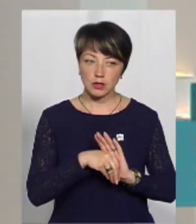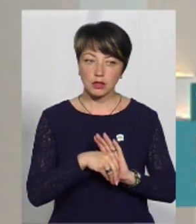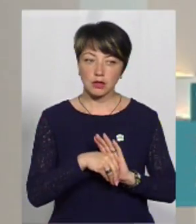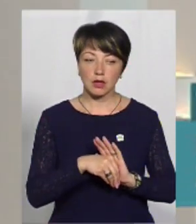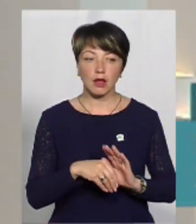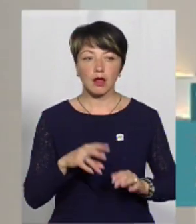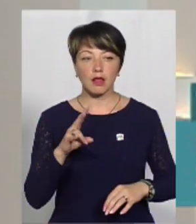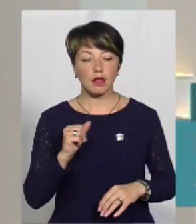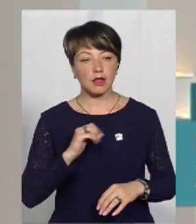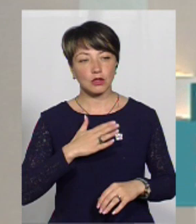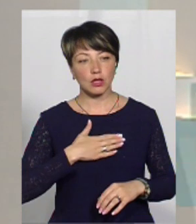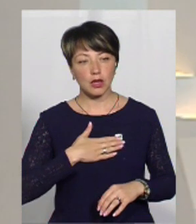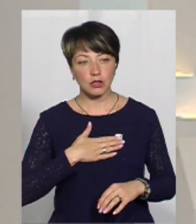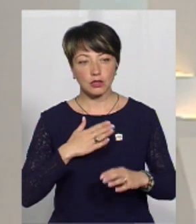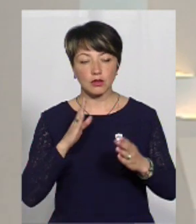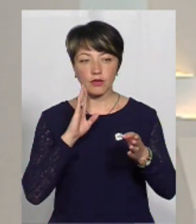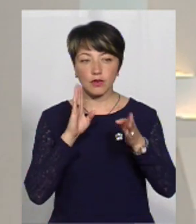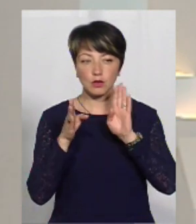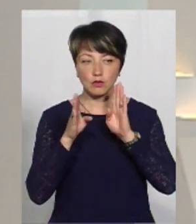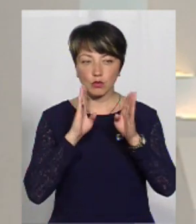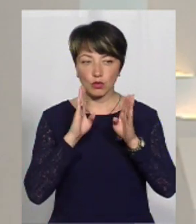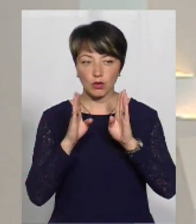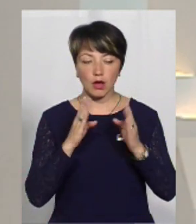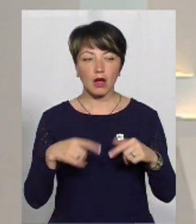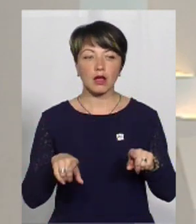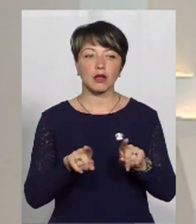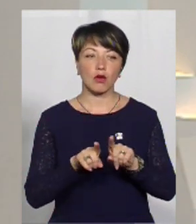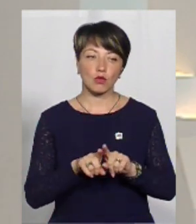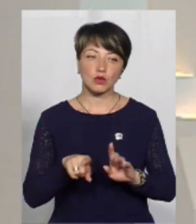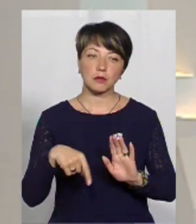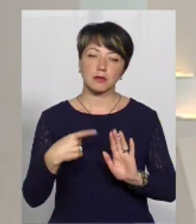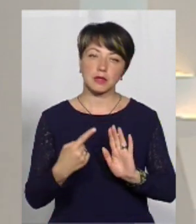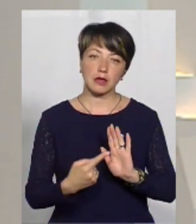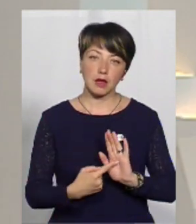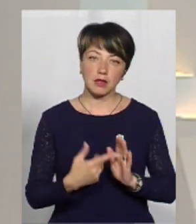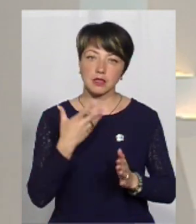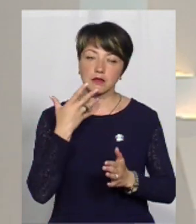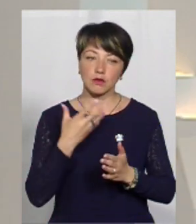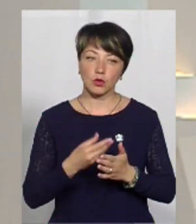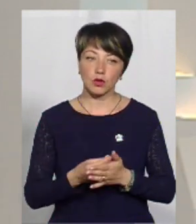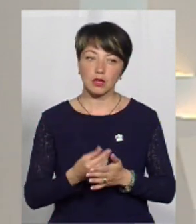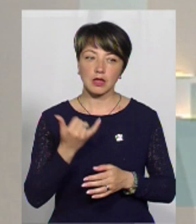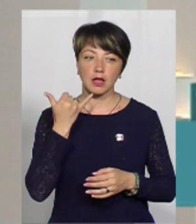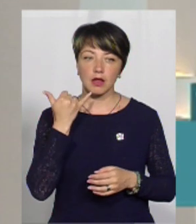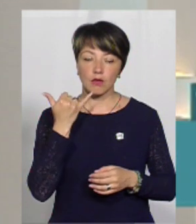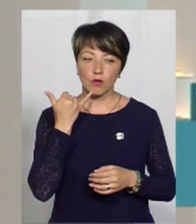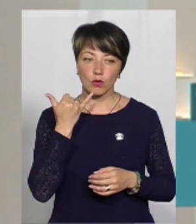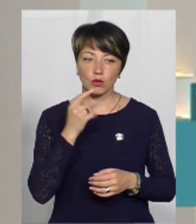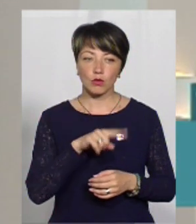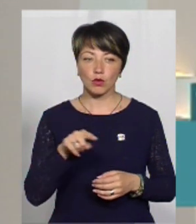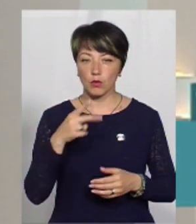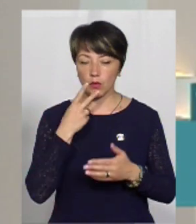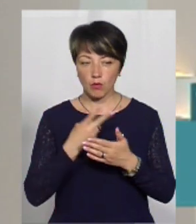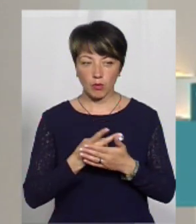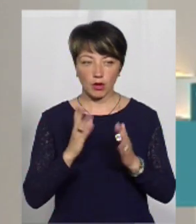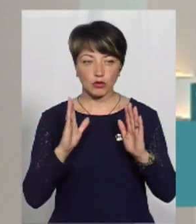долучитися на нашій сторінці у мережі Facebook, а також поставити свої запитання телефоном, номер